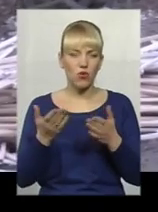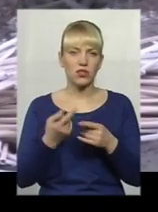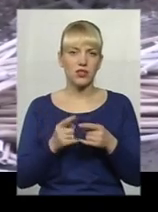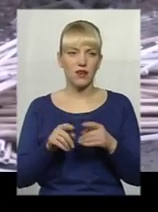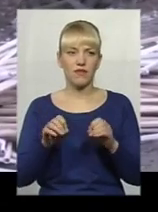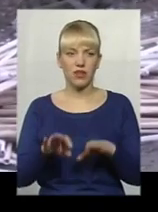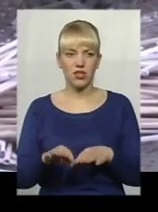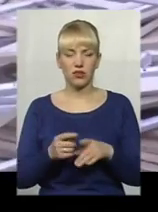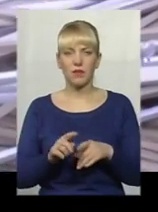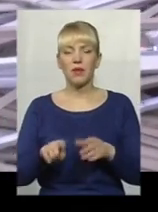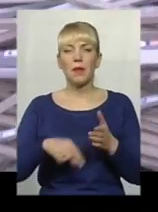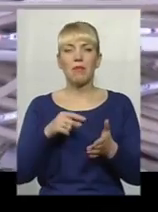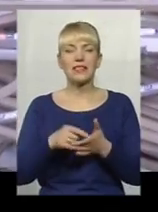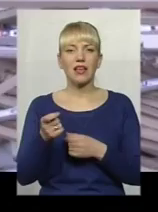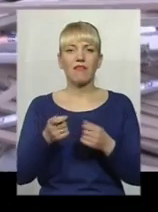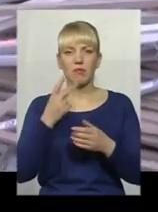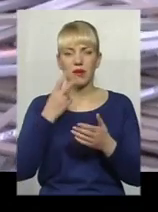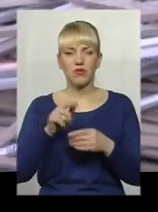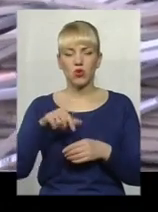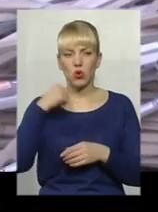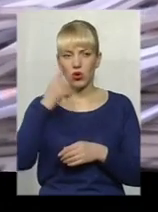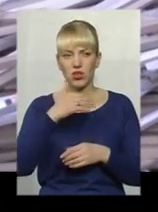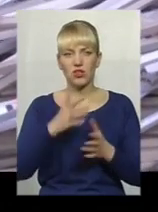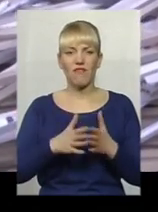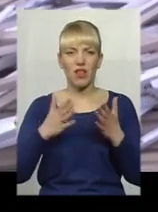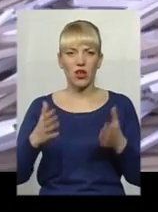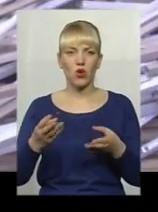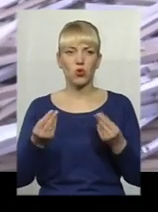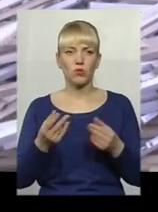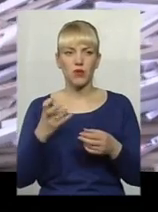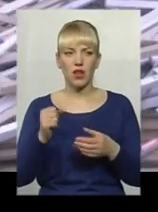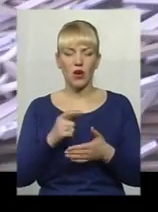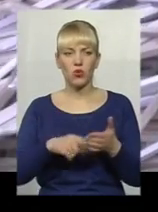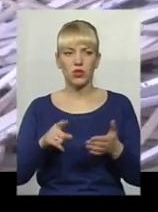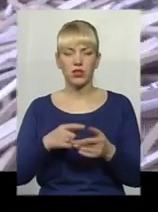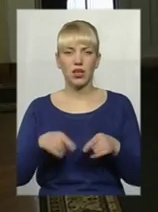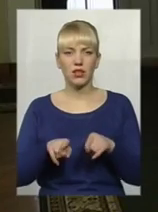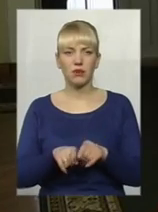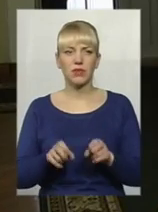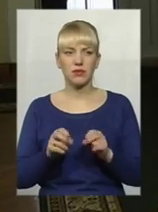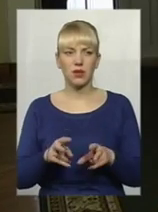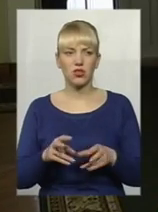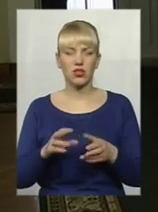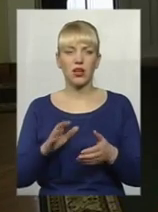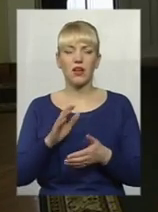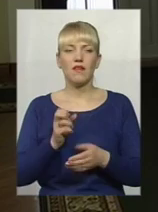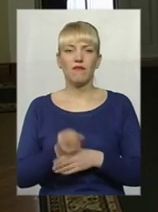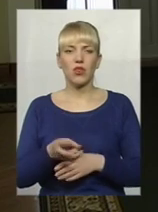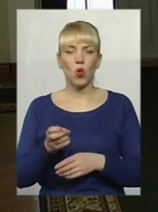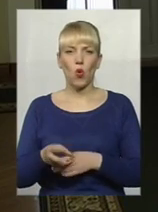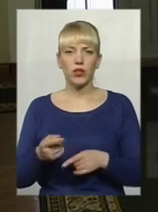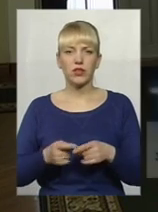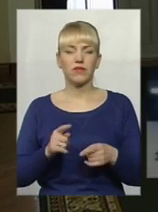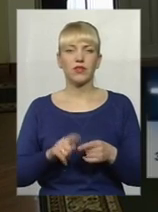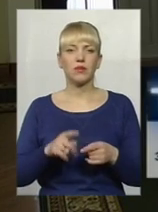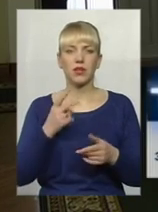паче, що міська рада передбачила цьогоріч чималу суму на утилізацію таких небезпечних відходів. Передбачено 50 тисяч гривень